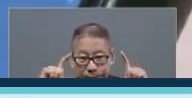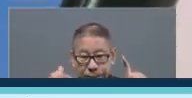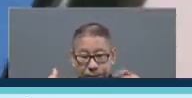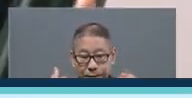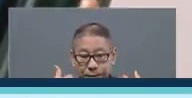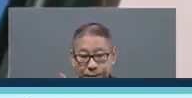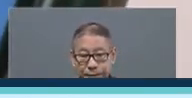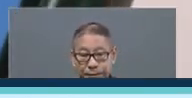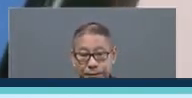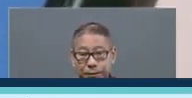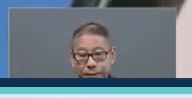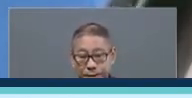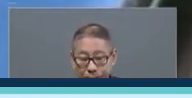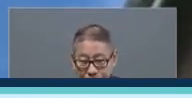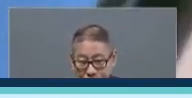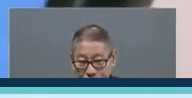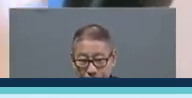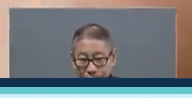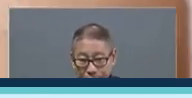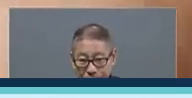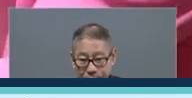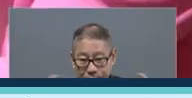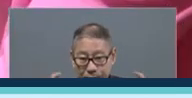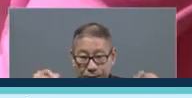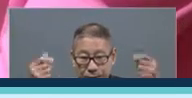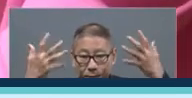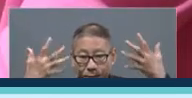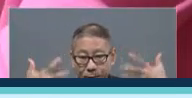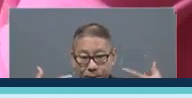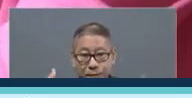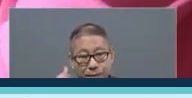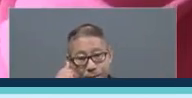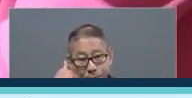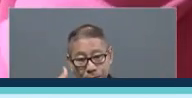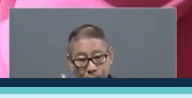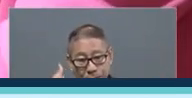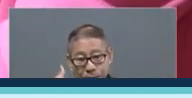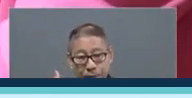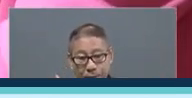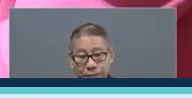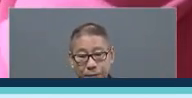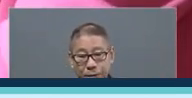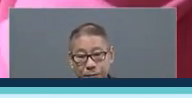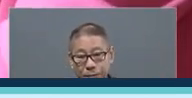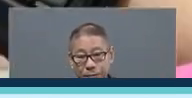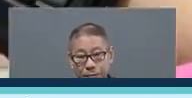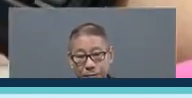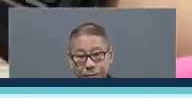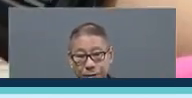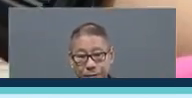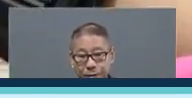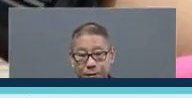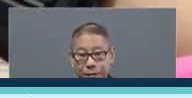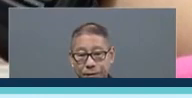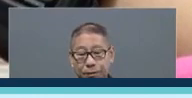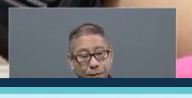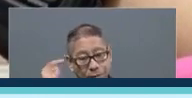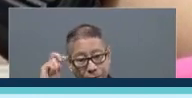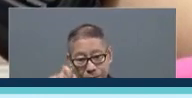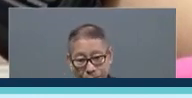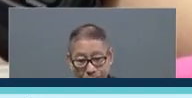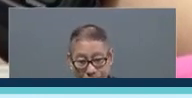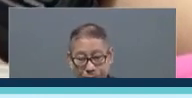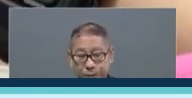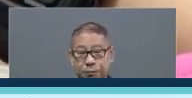ก็มีความปลอดภัยนะครับจะมีปัญหาอยู่บ้างก็คือผู้ที่มีความพิการทางด้านสายตาที่ไม่สามารถขยับหน้าบางทีต้องให้คนช่วย